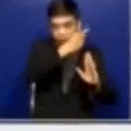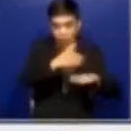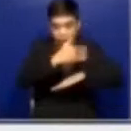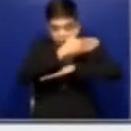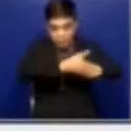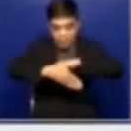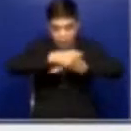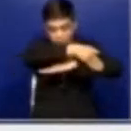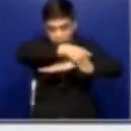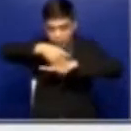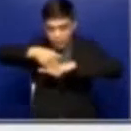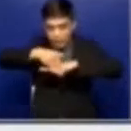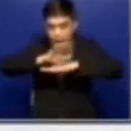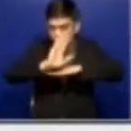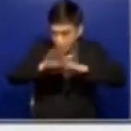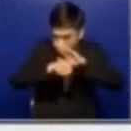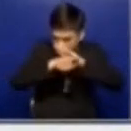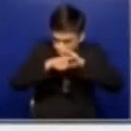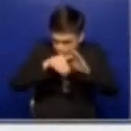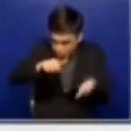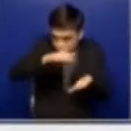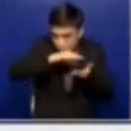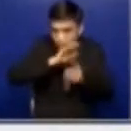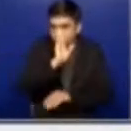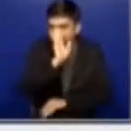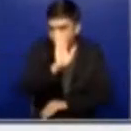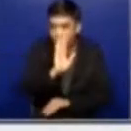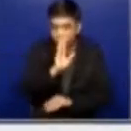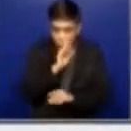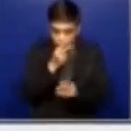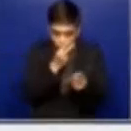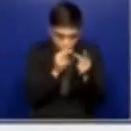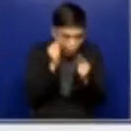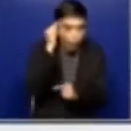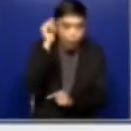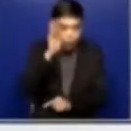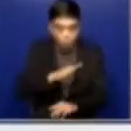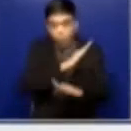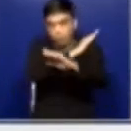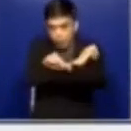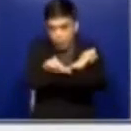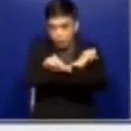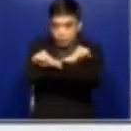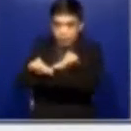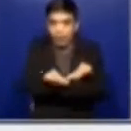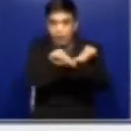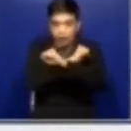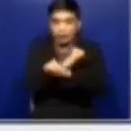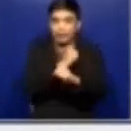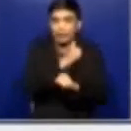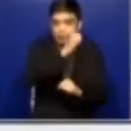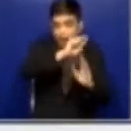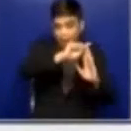มานะครับยาข้ามฝั่งขึ้นมาสืบรู้ดำเนินการนะครับตัดปัญหาแต่ต้นลมกล